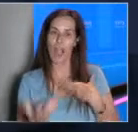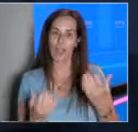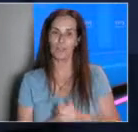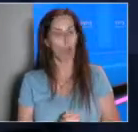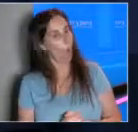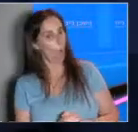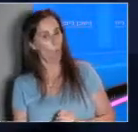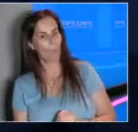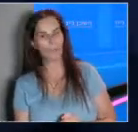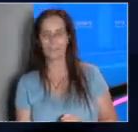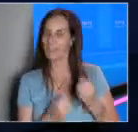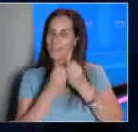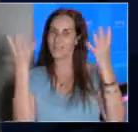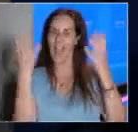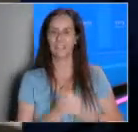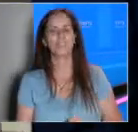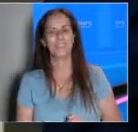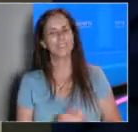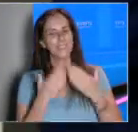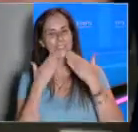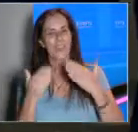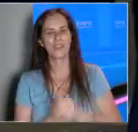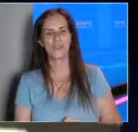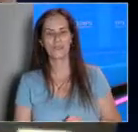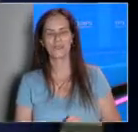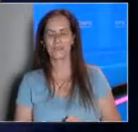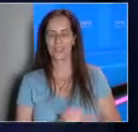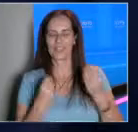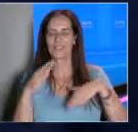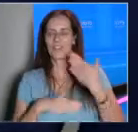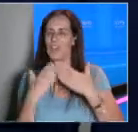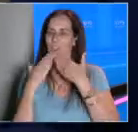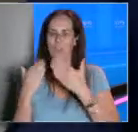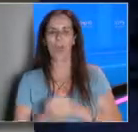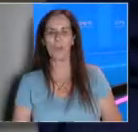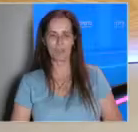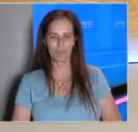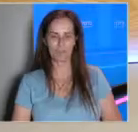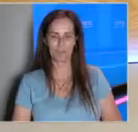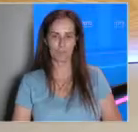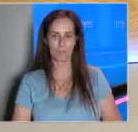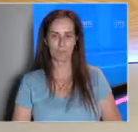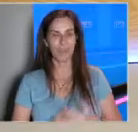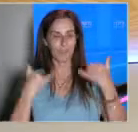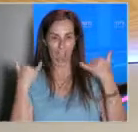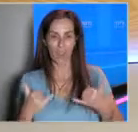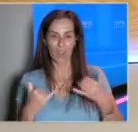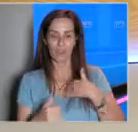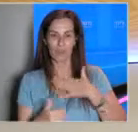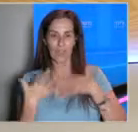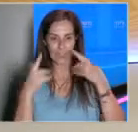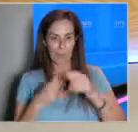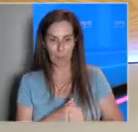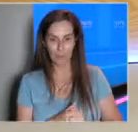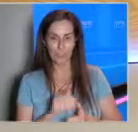כדי להיות איתנו. נפלא, תודה רבה. הני זובידה, מיד אחרינו, תודה רבה. ועכשיו אני רוצה לספר